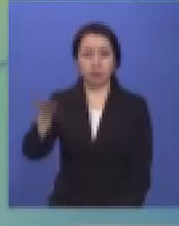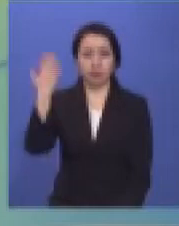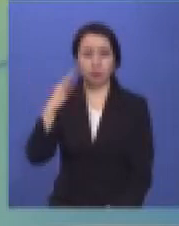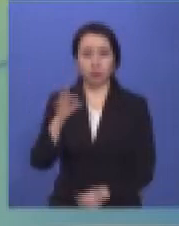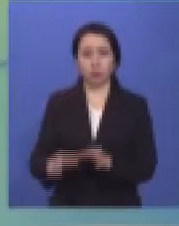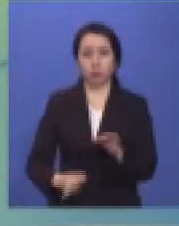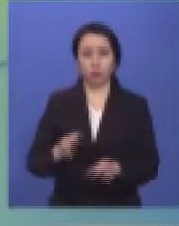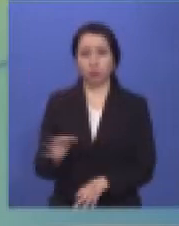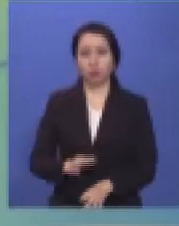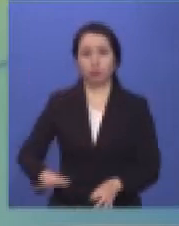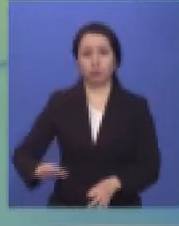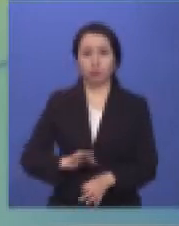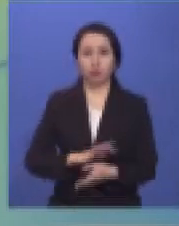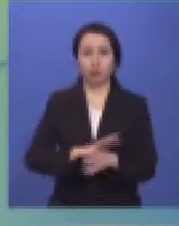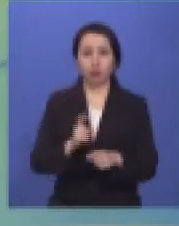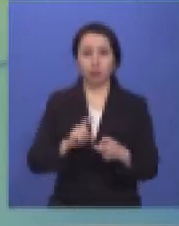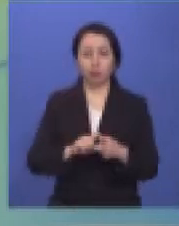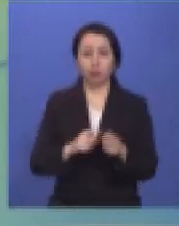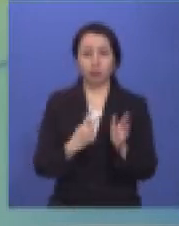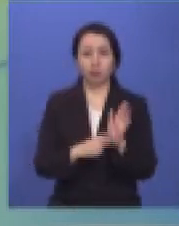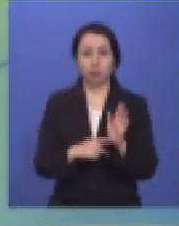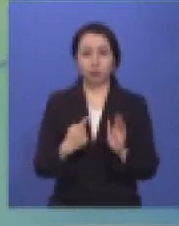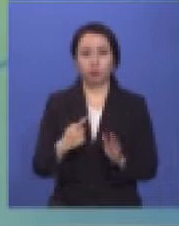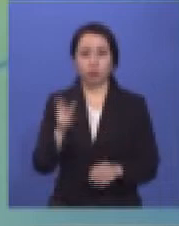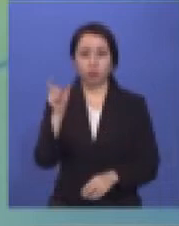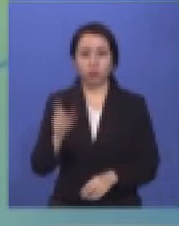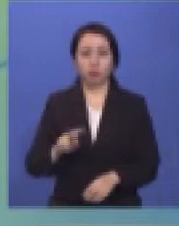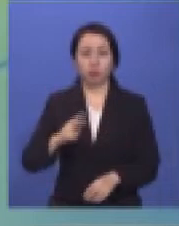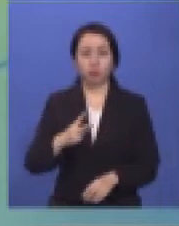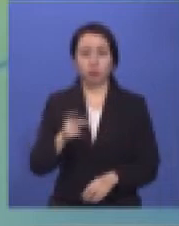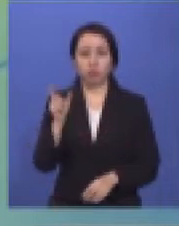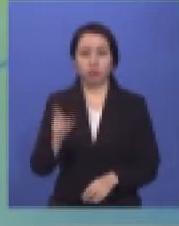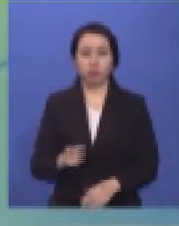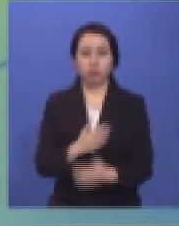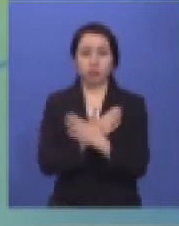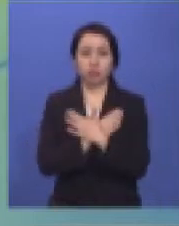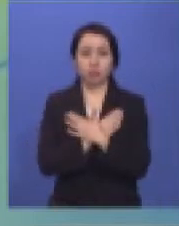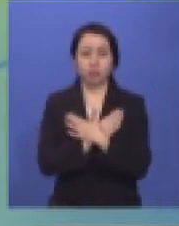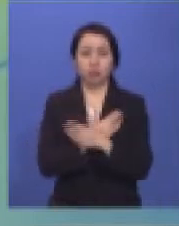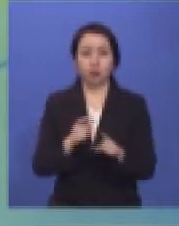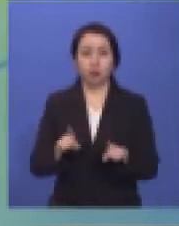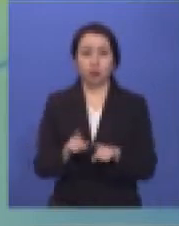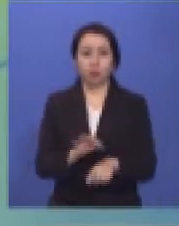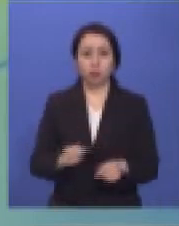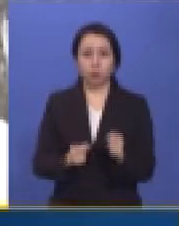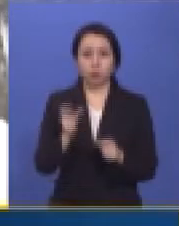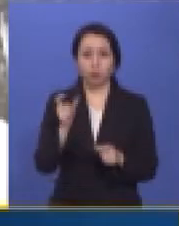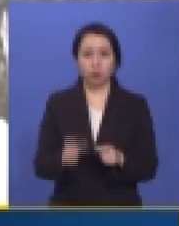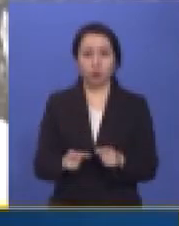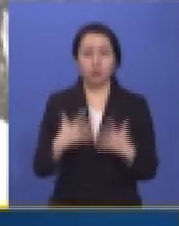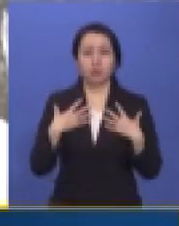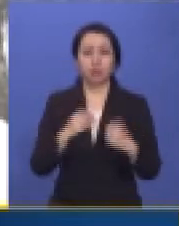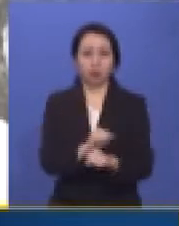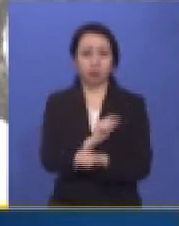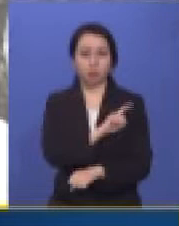За прошедшие сутки в области диагностировали коронавирус у 71 человека. Два пациента скончались. По данным областного управления